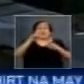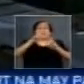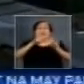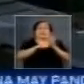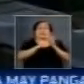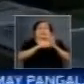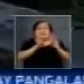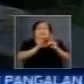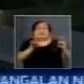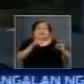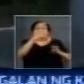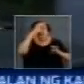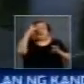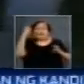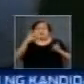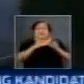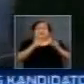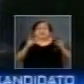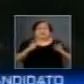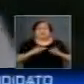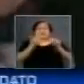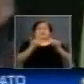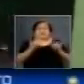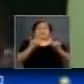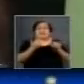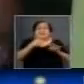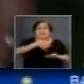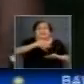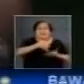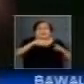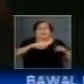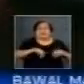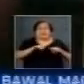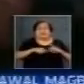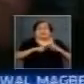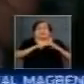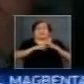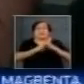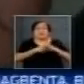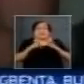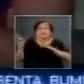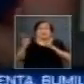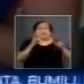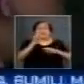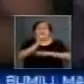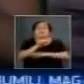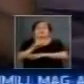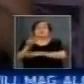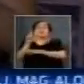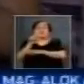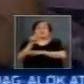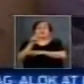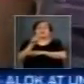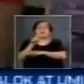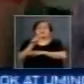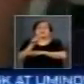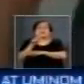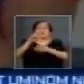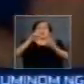ang hinihintay. Dahil dito sa presinto na kinatatayuan ko ay na-initialize na at handa na lahat